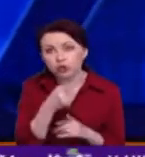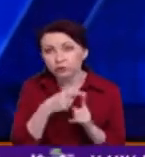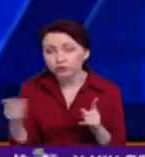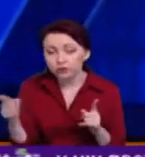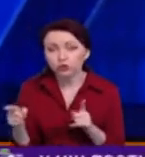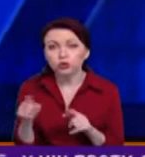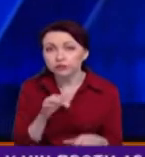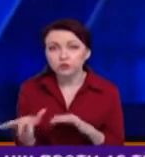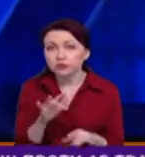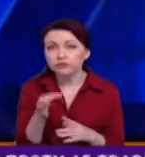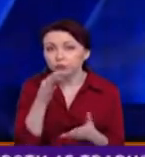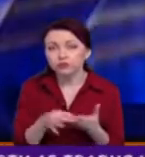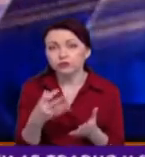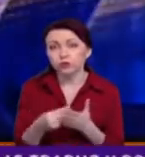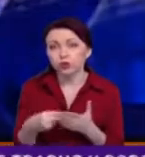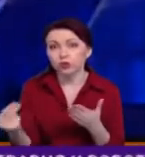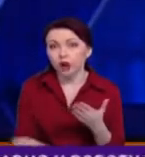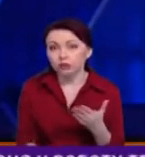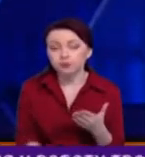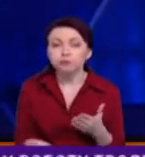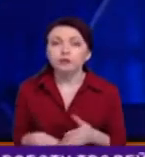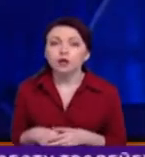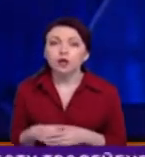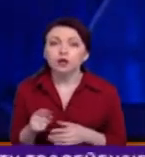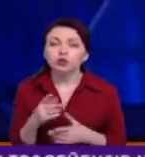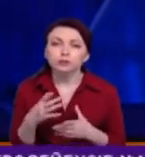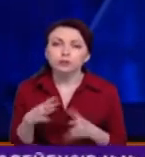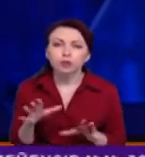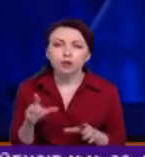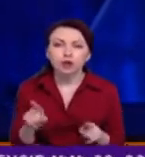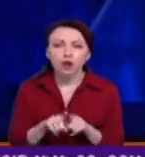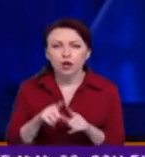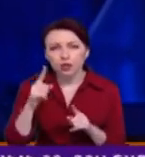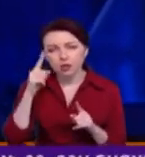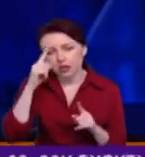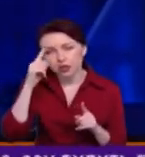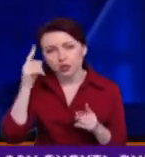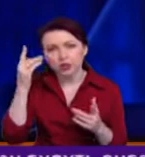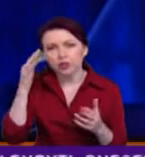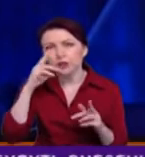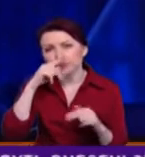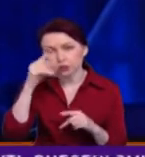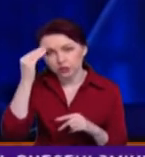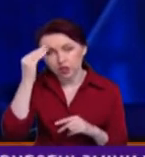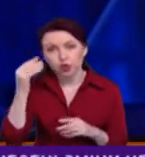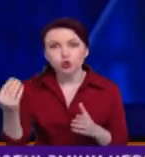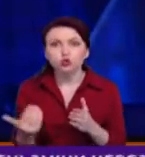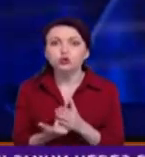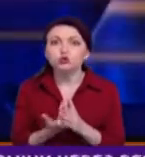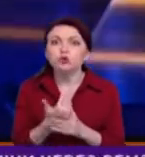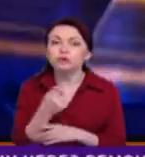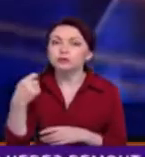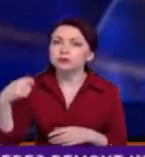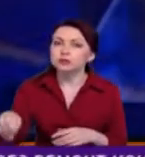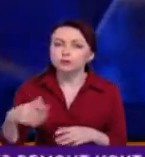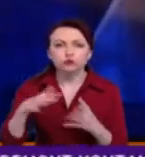діє в відповідності до того контракту. Тому, щоб не складалася така ілюзія, що прийшов новий президент, і він в цей період стає якби